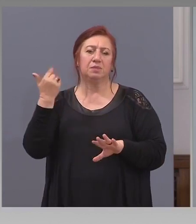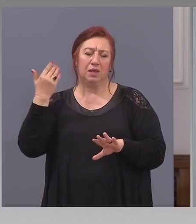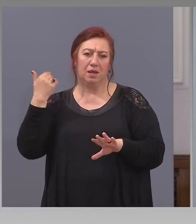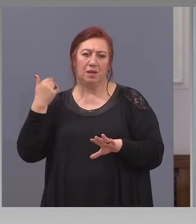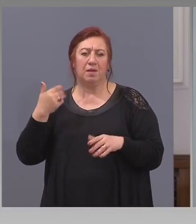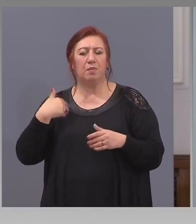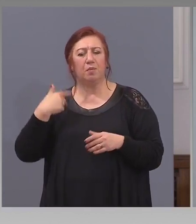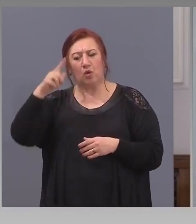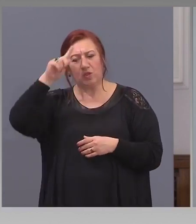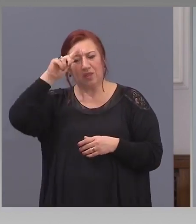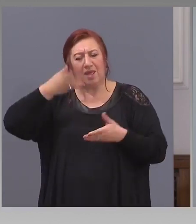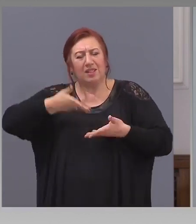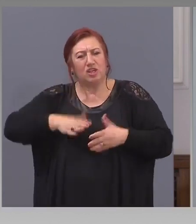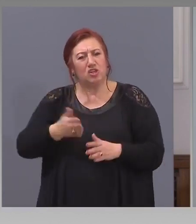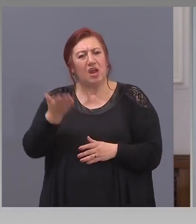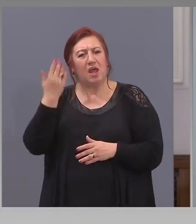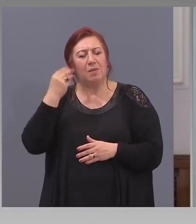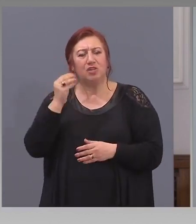Дъщеря ми беше бебе,